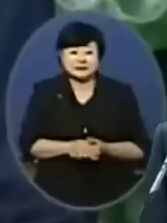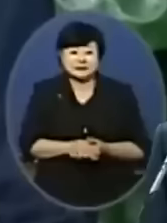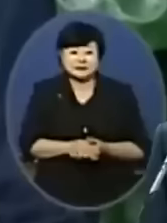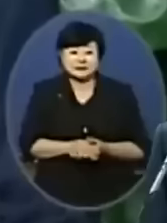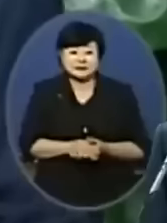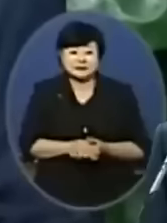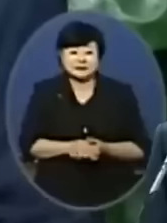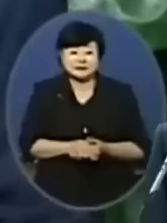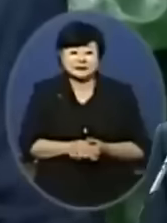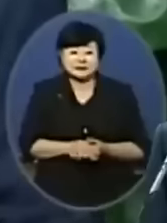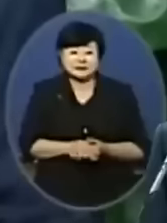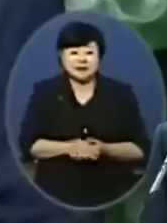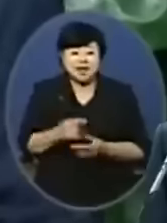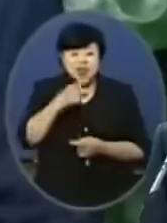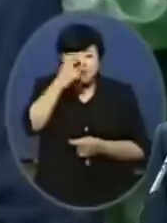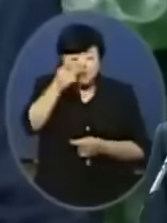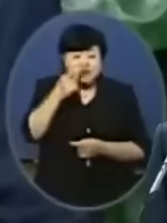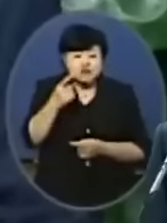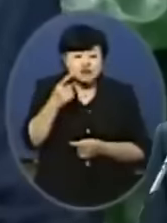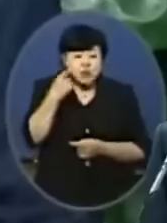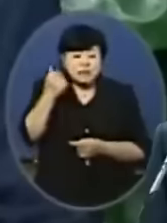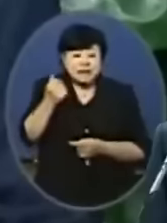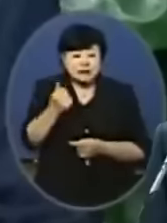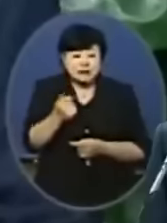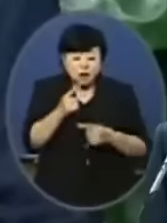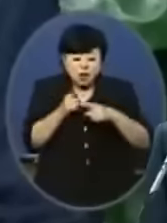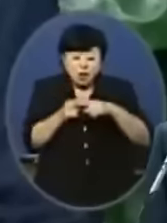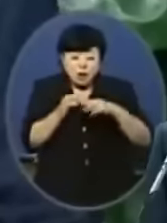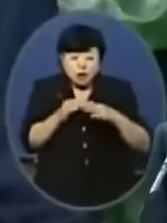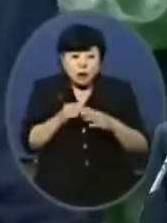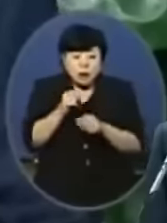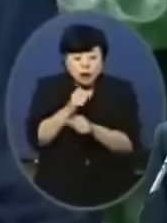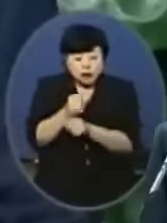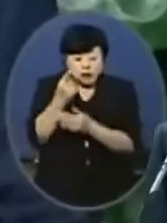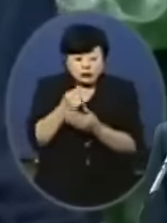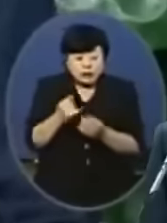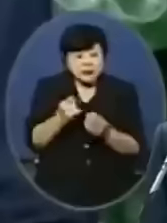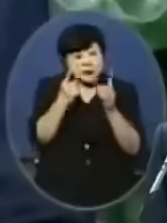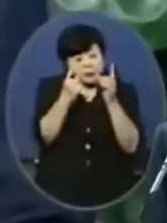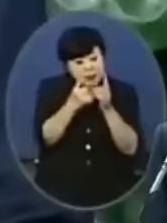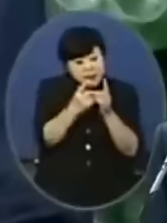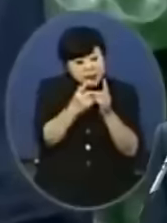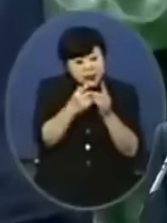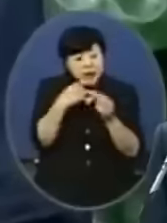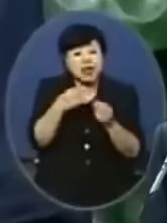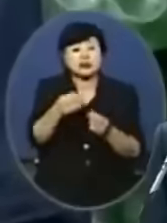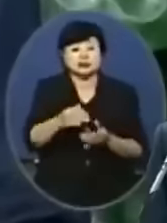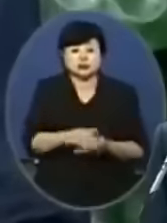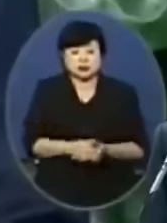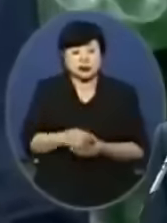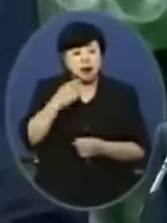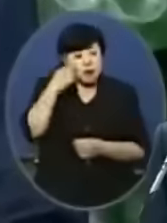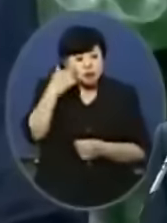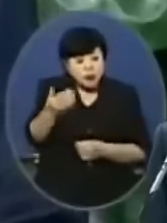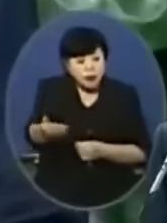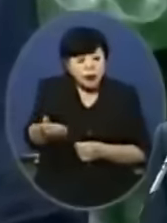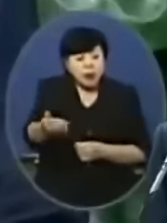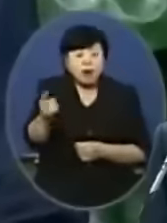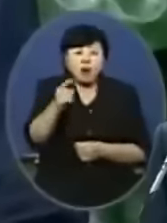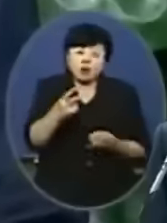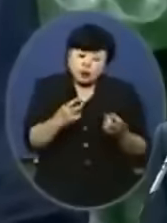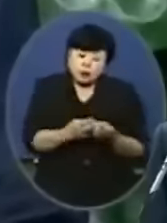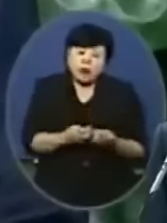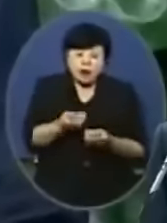우리 교회를 연구하러 온 목사들을 만나서 이야기를 하게 되면 그 말을 합니다. 그 사람들은 꼭 묻습니다.